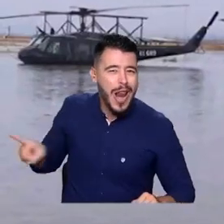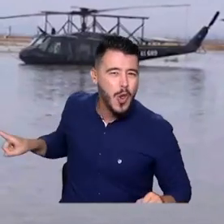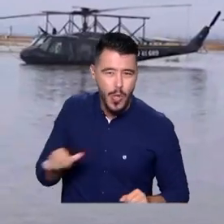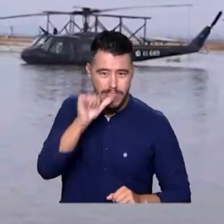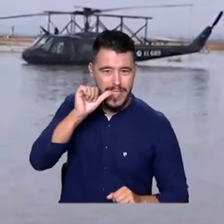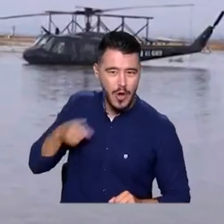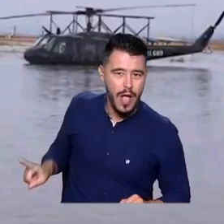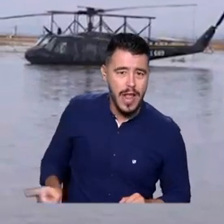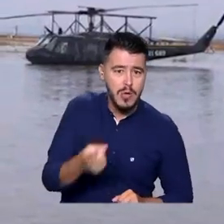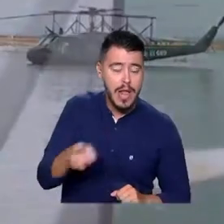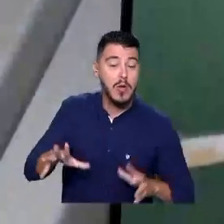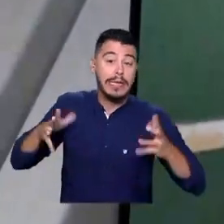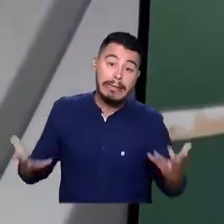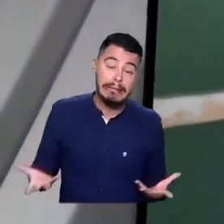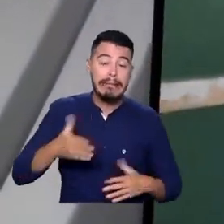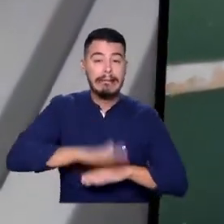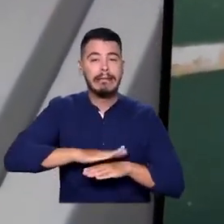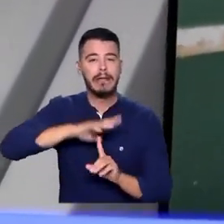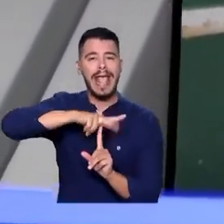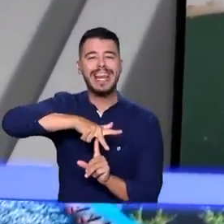στο Στεφανοβίκιο.